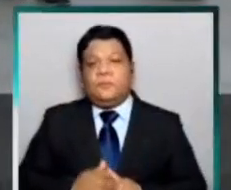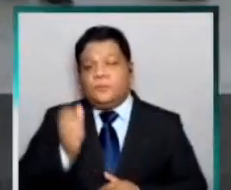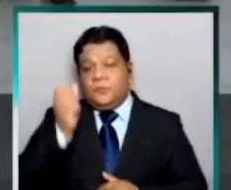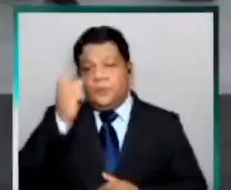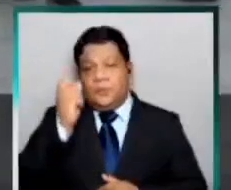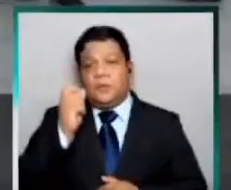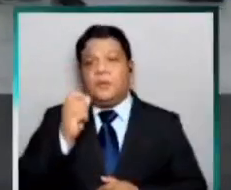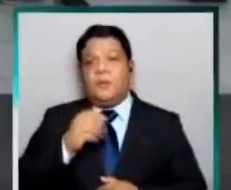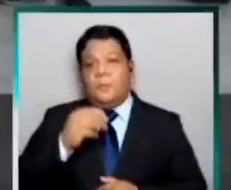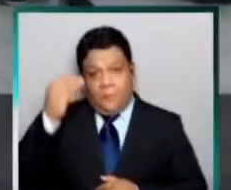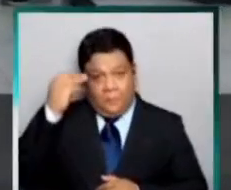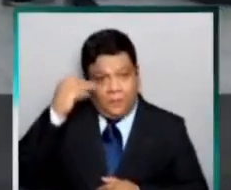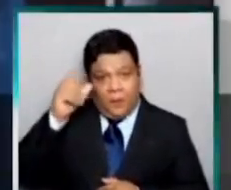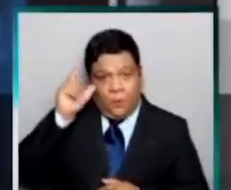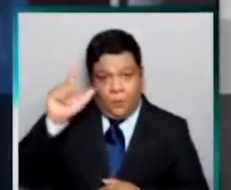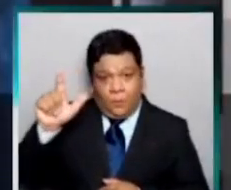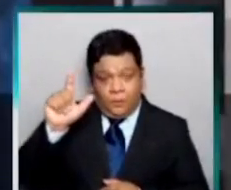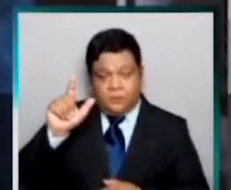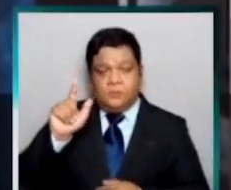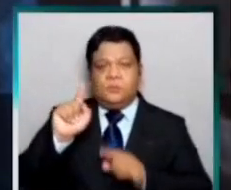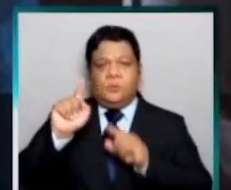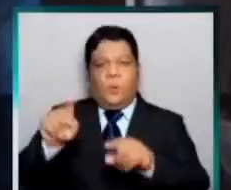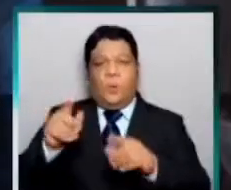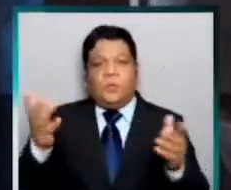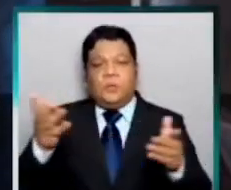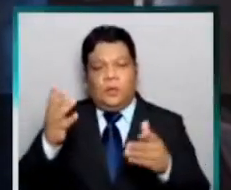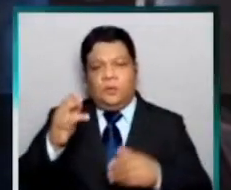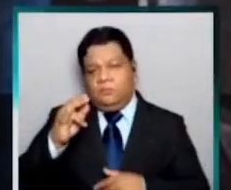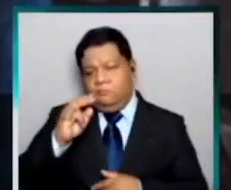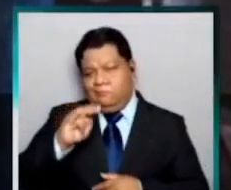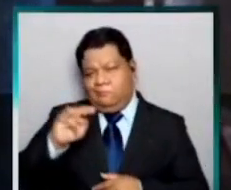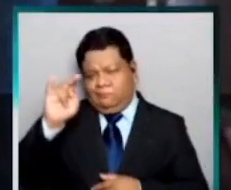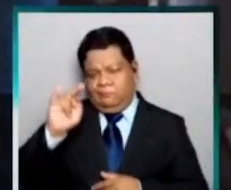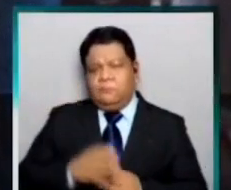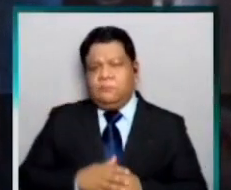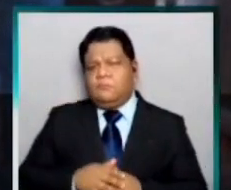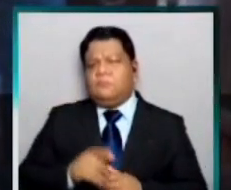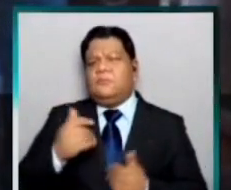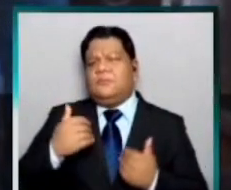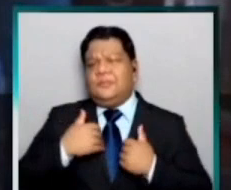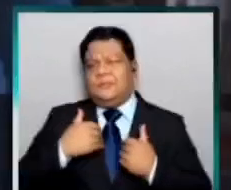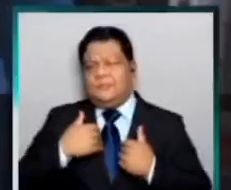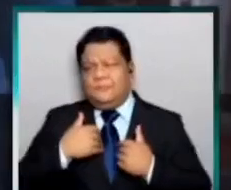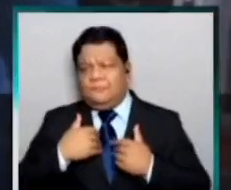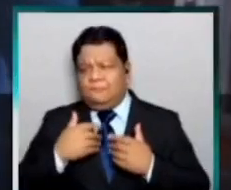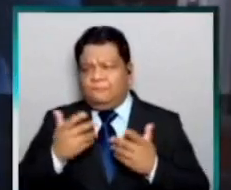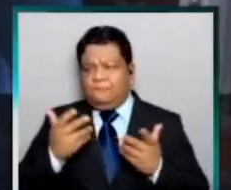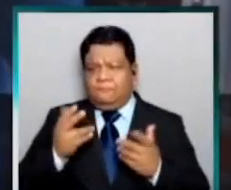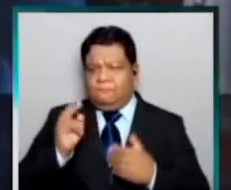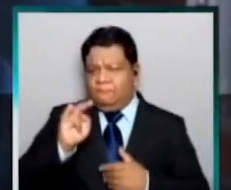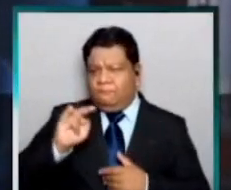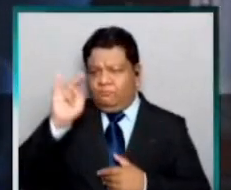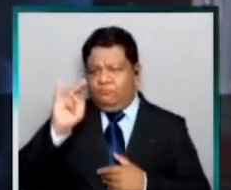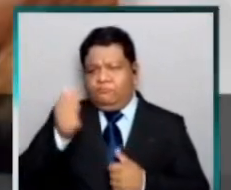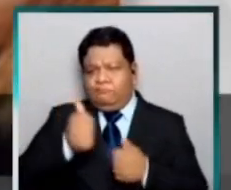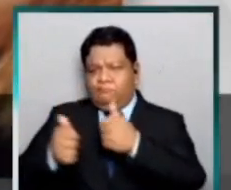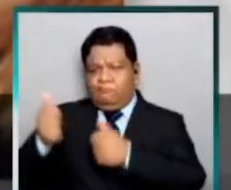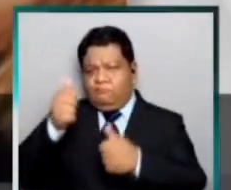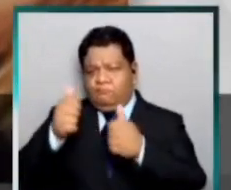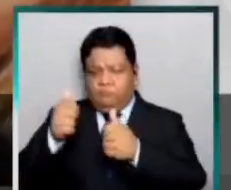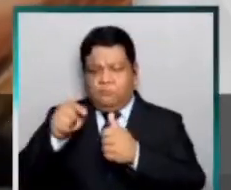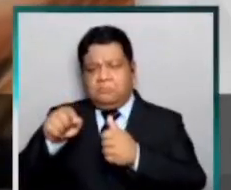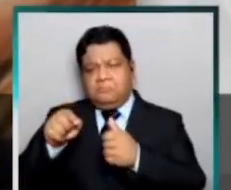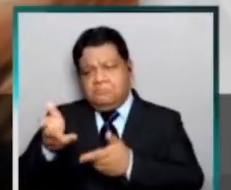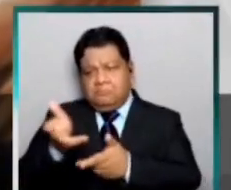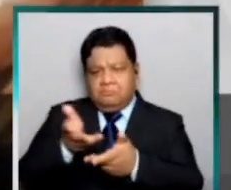Lopez. Nakipag-usap siya sa Department Heads and Staff ng Ilocos Norte Provincial Capital at Lawag City Hall